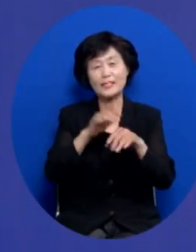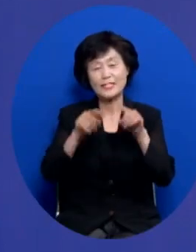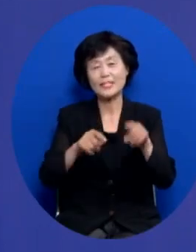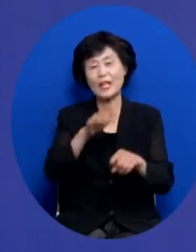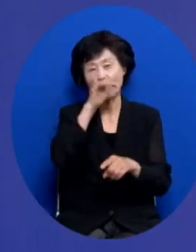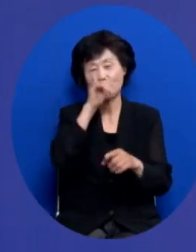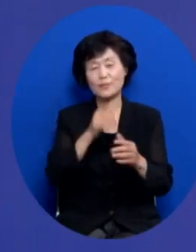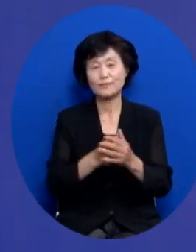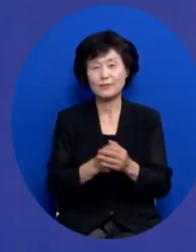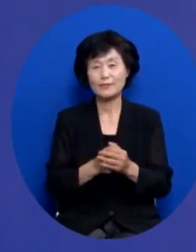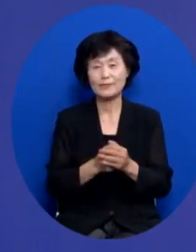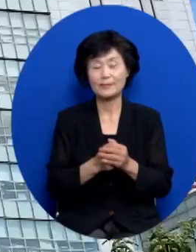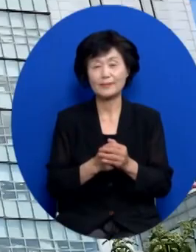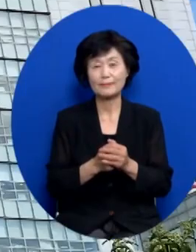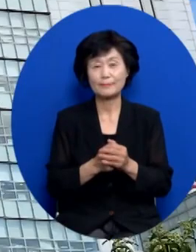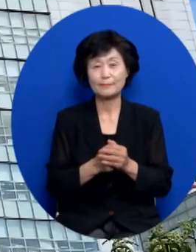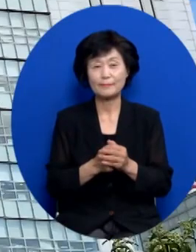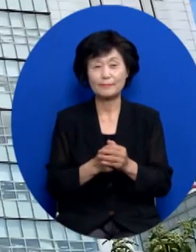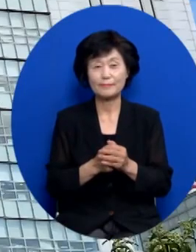오늘의 주요 단신입니다.